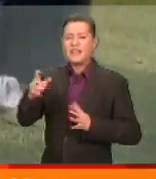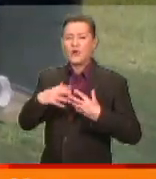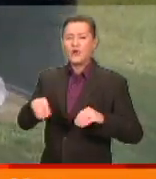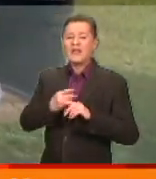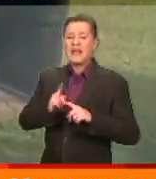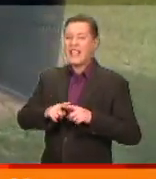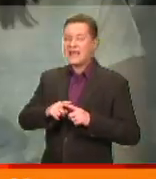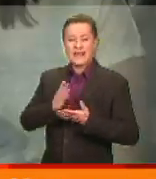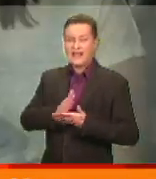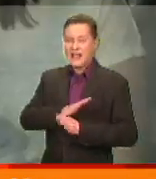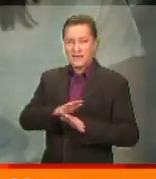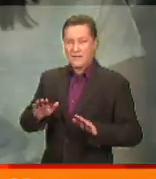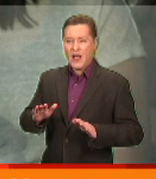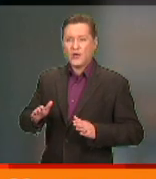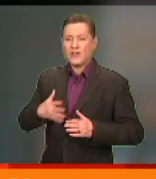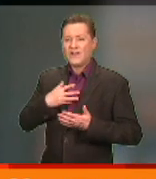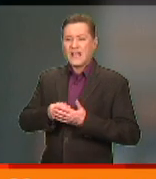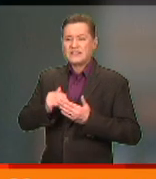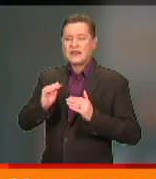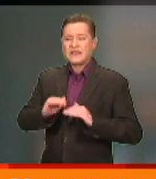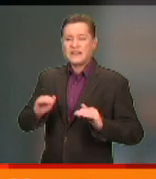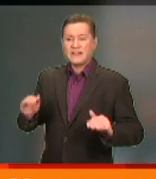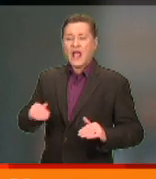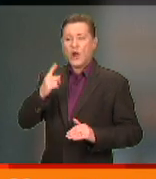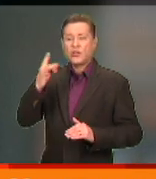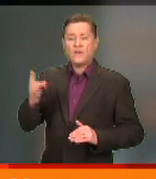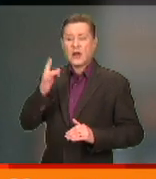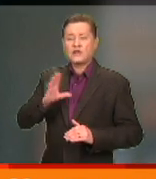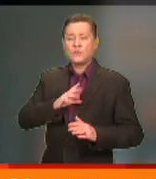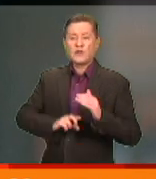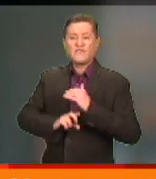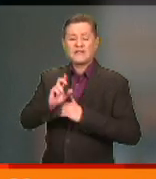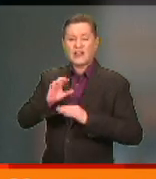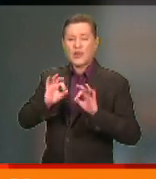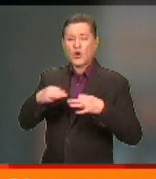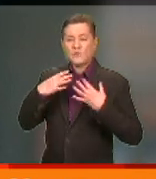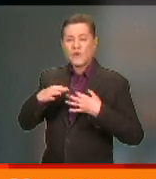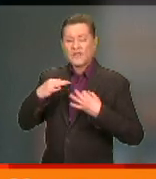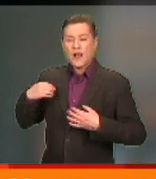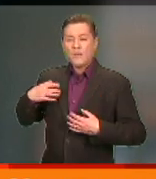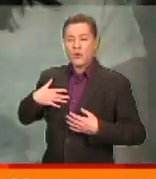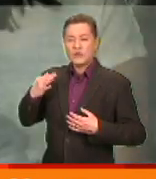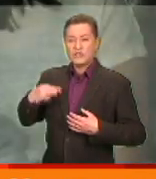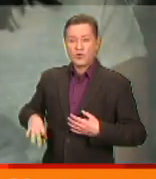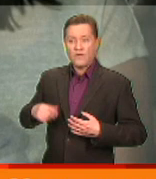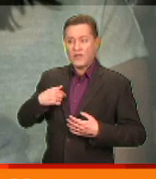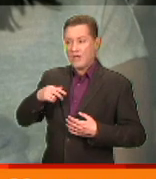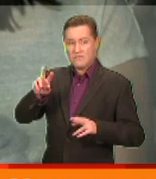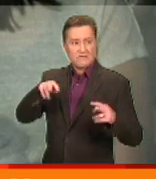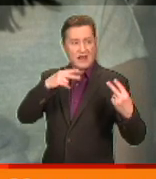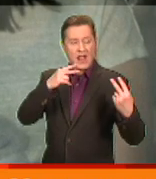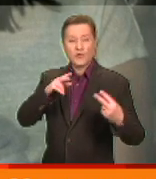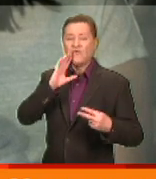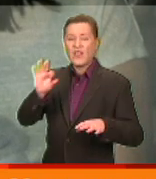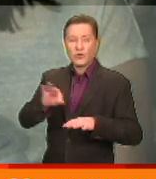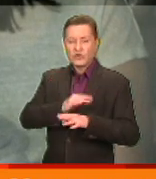мати власних малюків. Одного разу ми були у церкві, там розповідали про усиновлення. Прийшовши додому, я просто глянув на дружину, і ми без